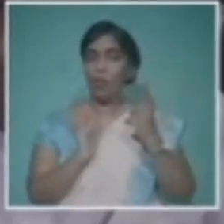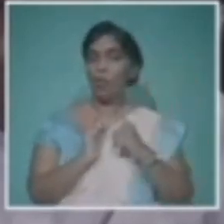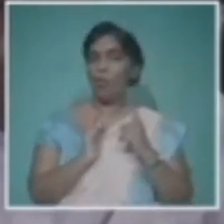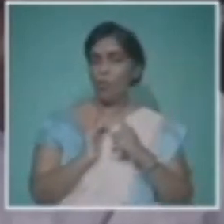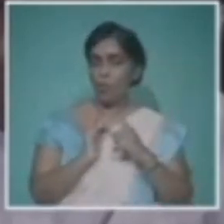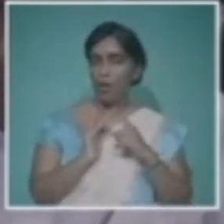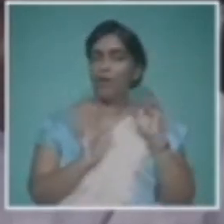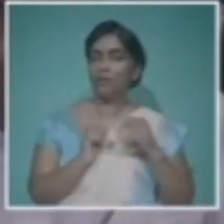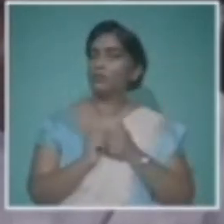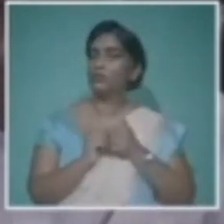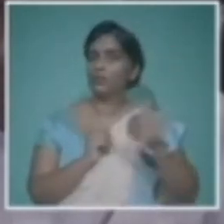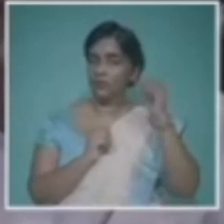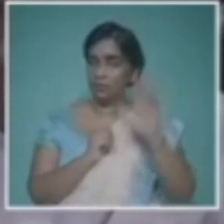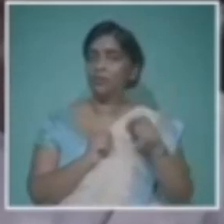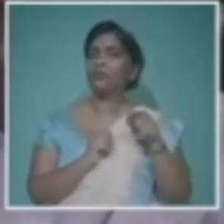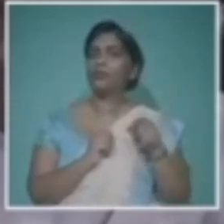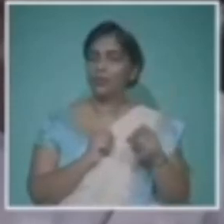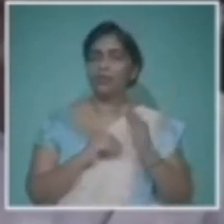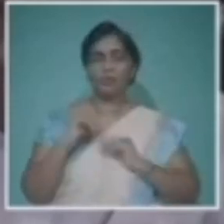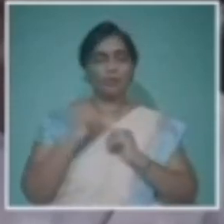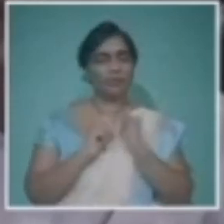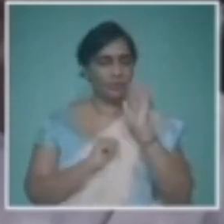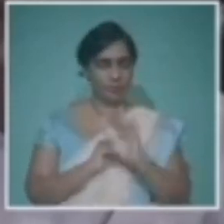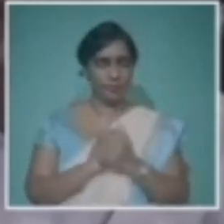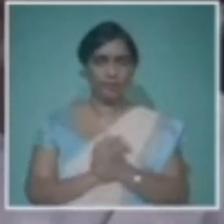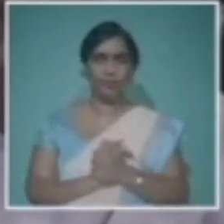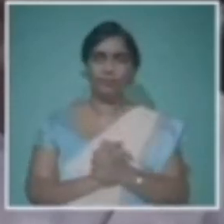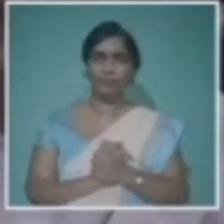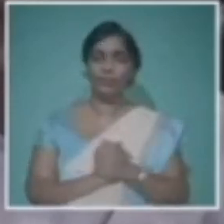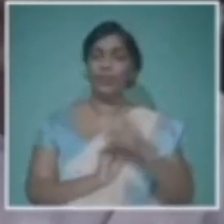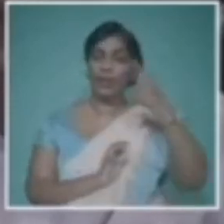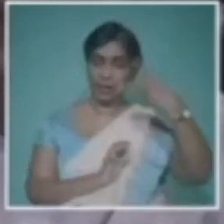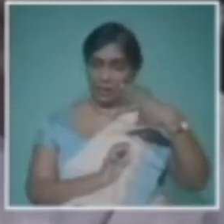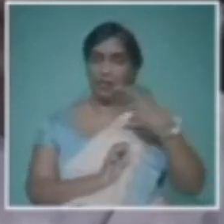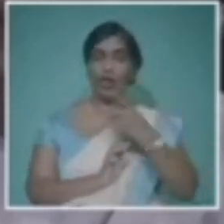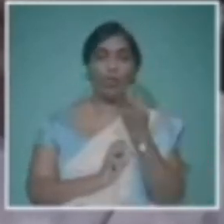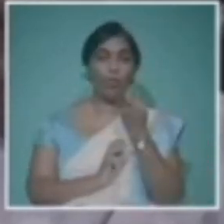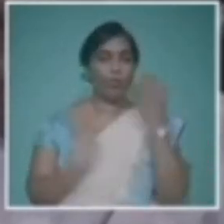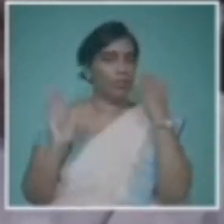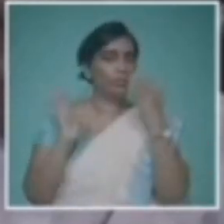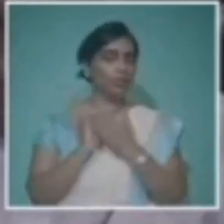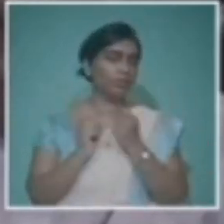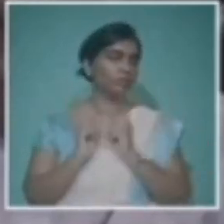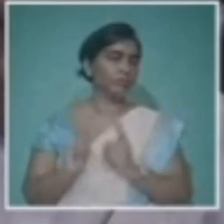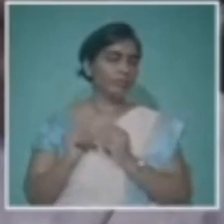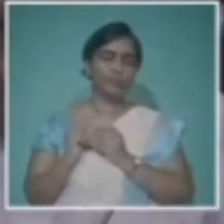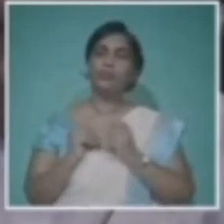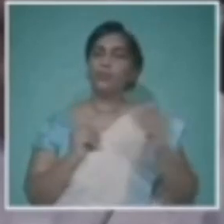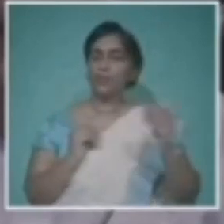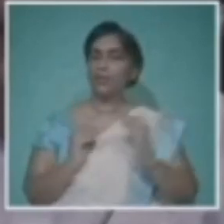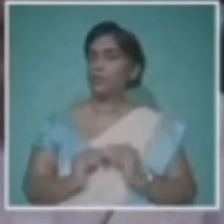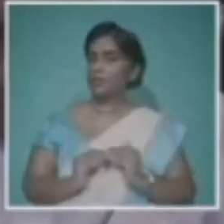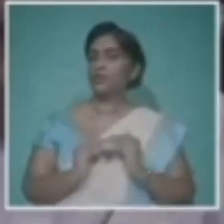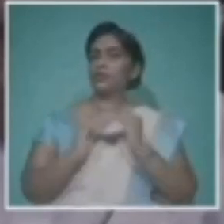අනුපාත පවත්වා ගැනීම උදෙසාත් ක්‍රියා කිරීම. 2. කාරණේ මූල්‍ය පද්ධතිය ස්ථාවරත්වයක්